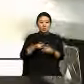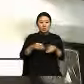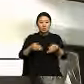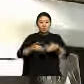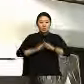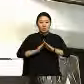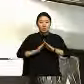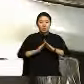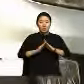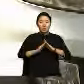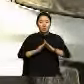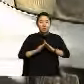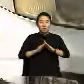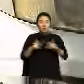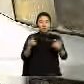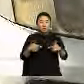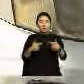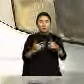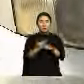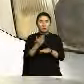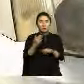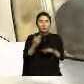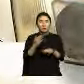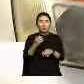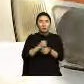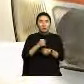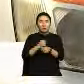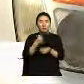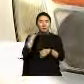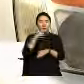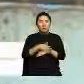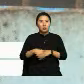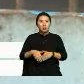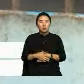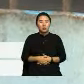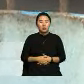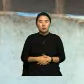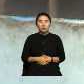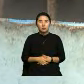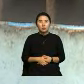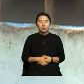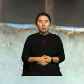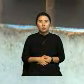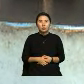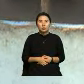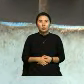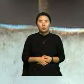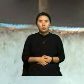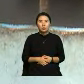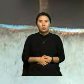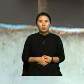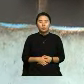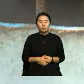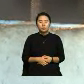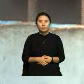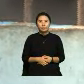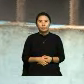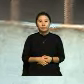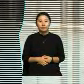구축해 포천형 상시 방역 시스템을 가동할 방침입니다. 딜라이브 서울 경기 케이블 TV 유승환입니다.